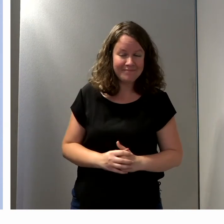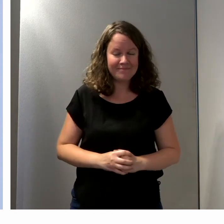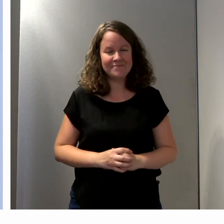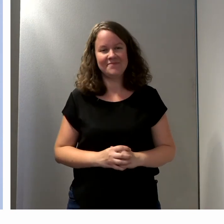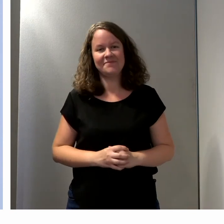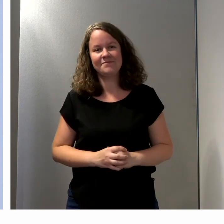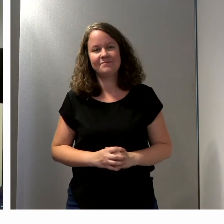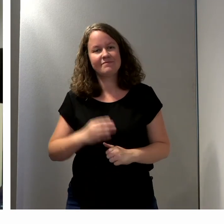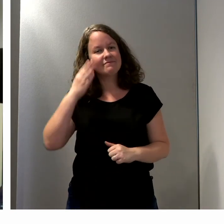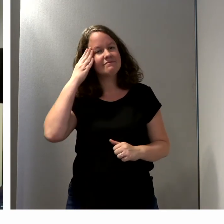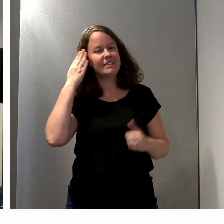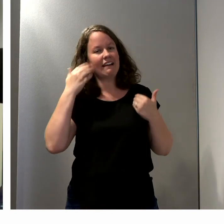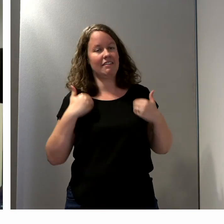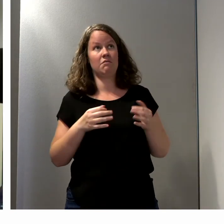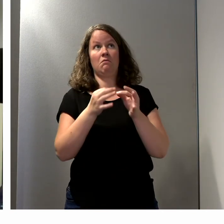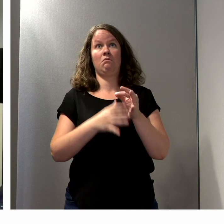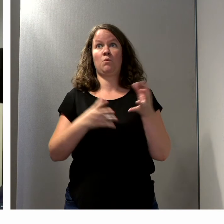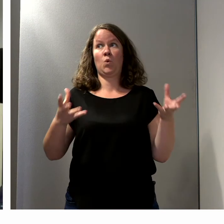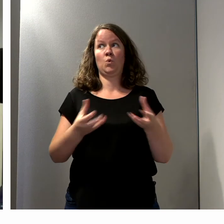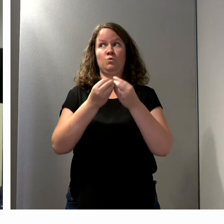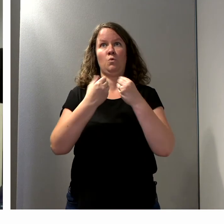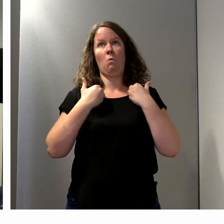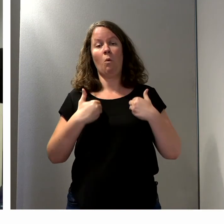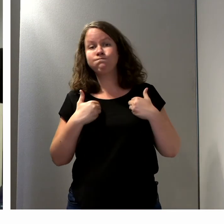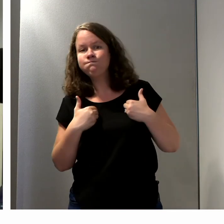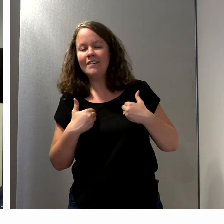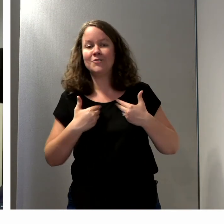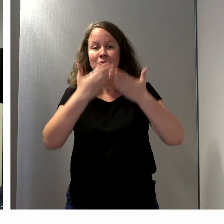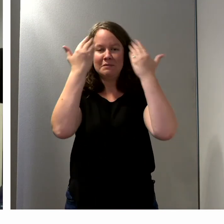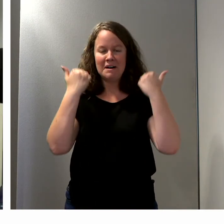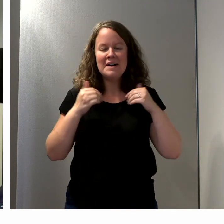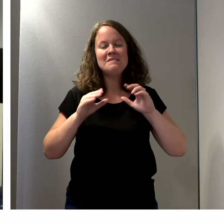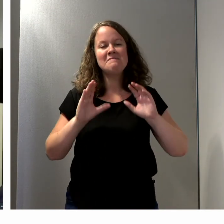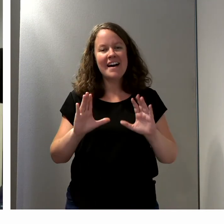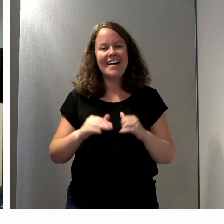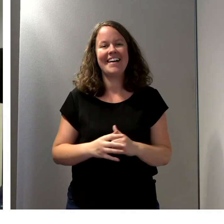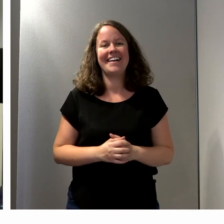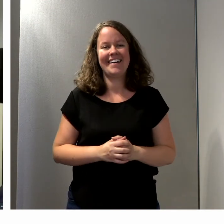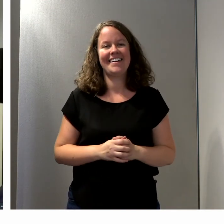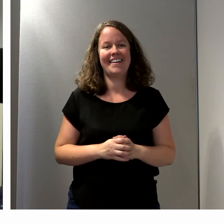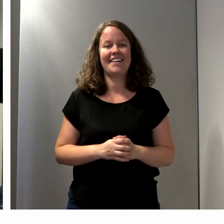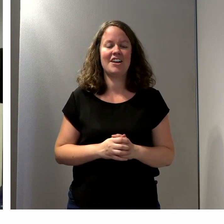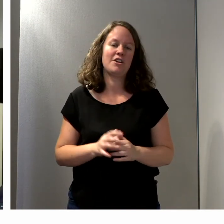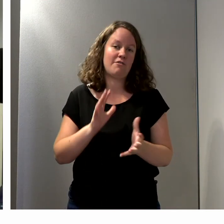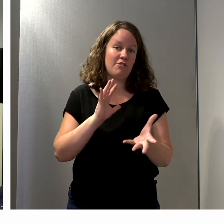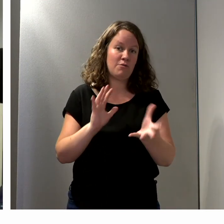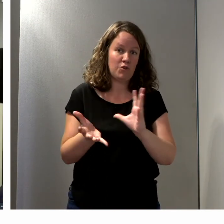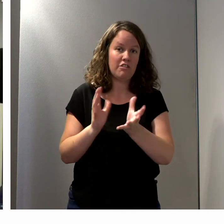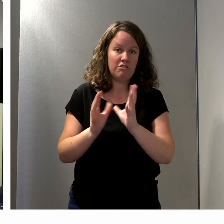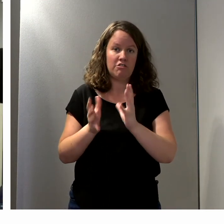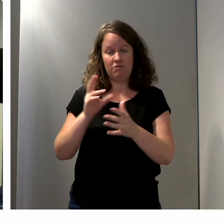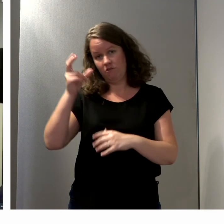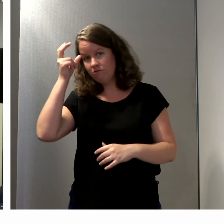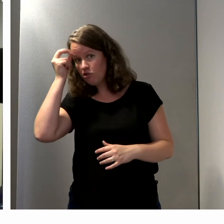ajouteriez ? Conclusif, je ne sais pas. En revanche, je peux sans doute compléter à la fois les propos